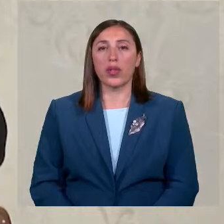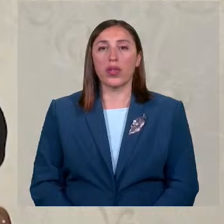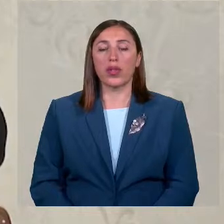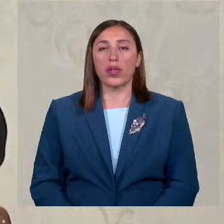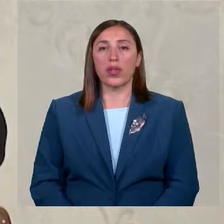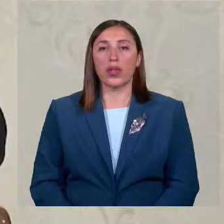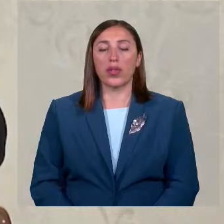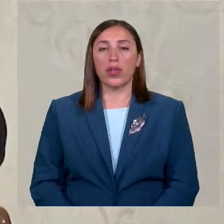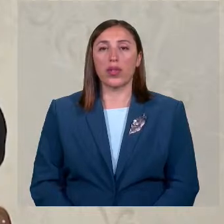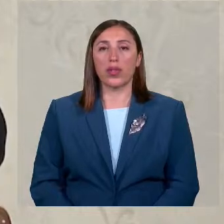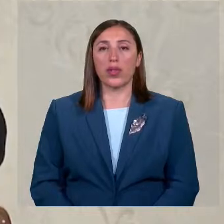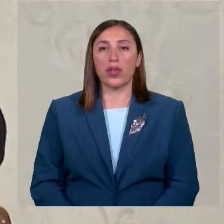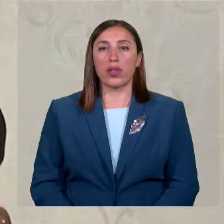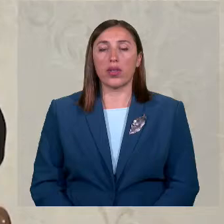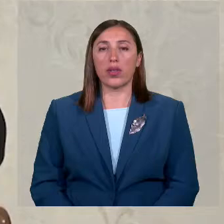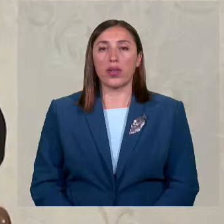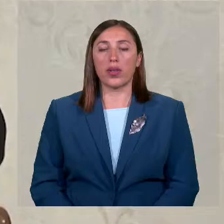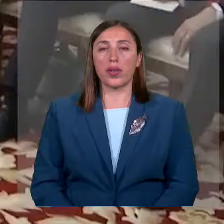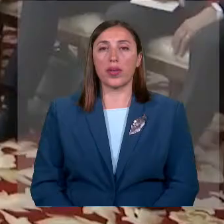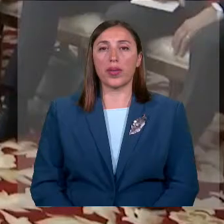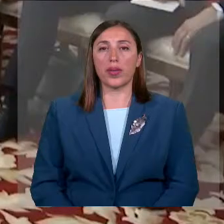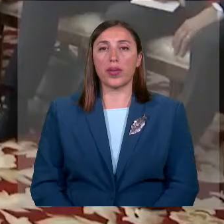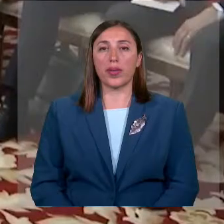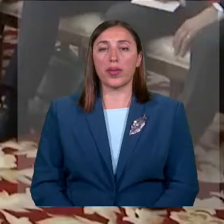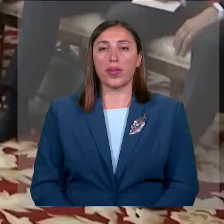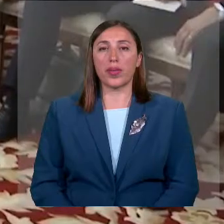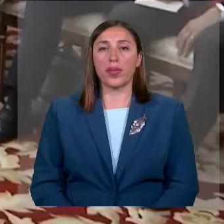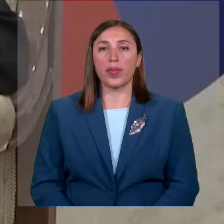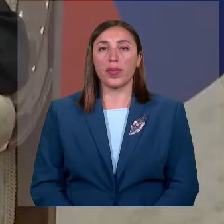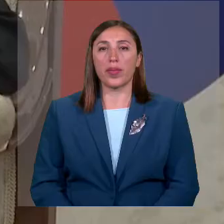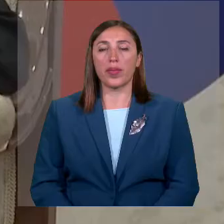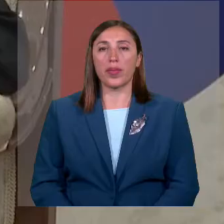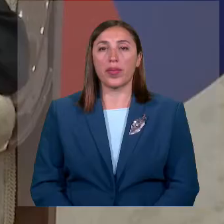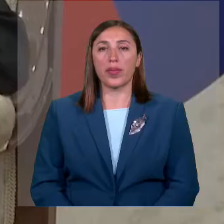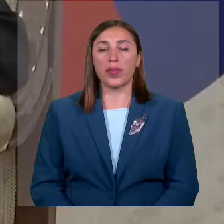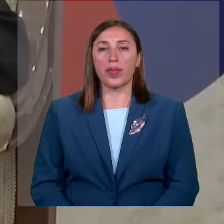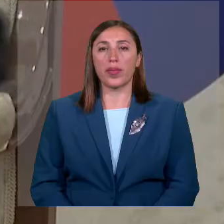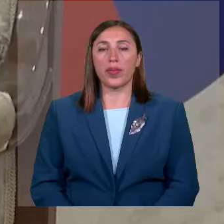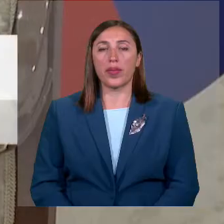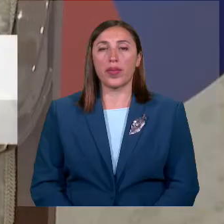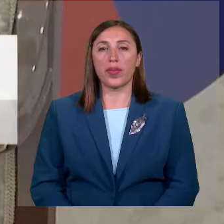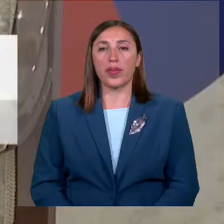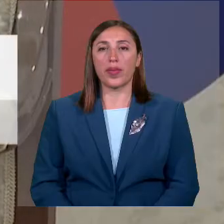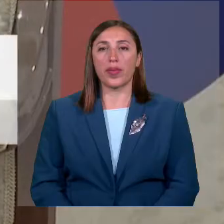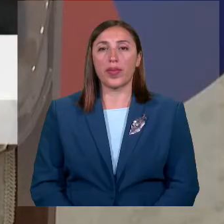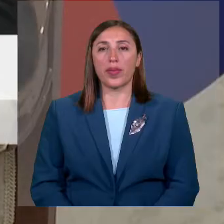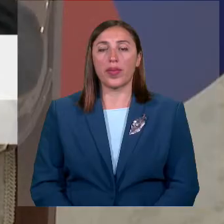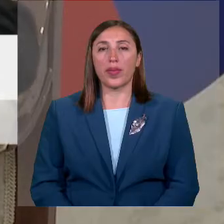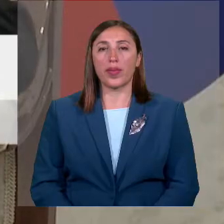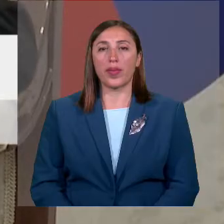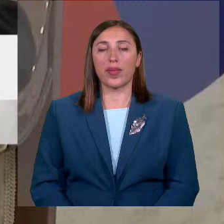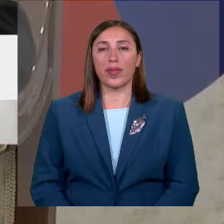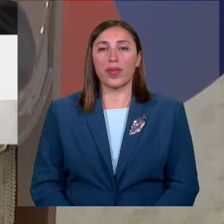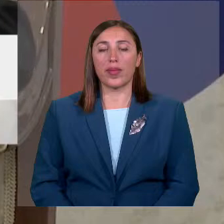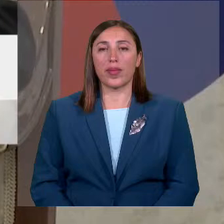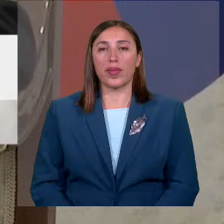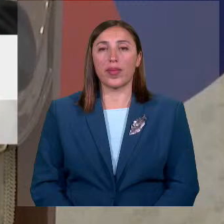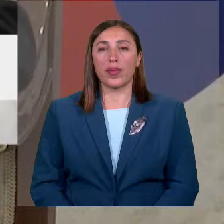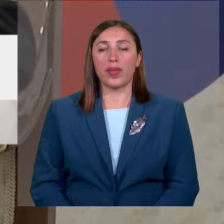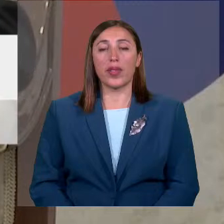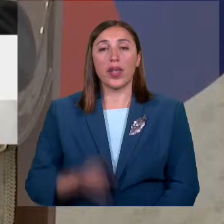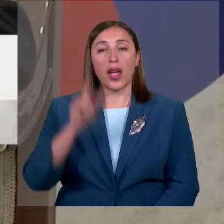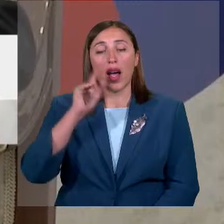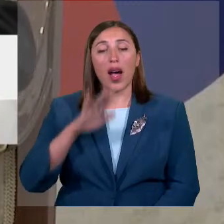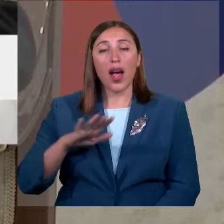Обсудить все важные вопросы региональной безопасности. Россия остается ведущим торгово-экономическим партнером.